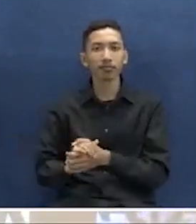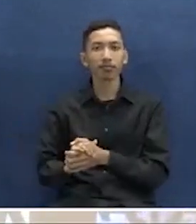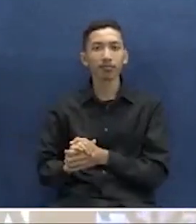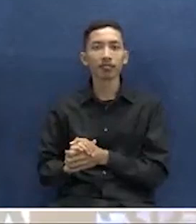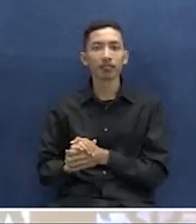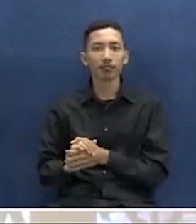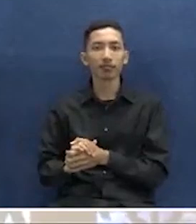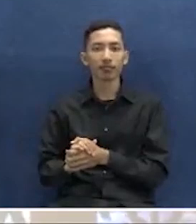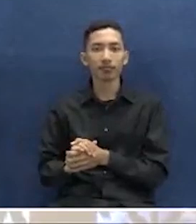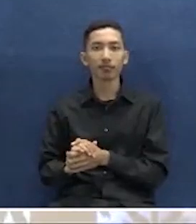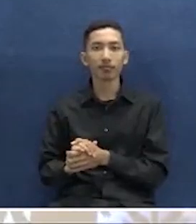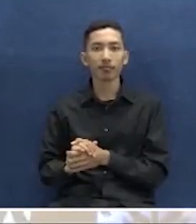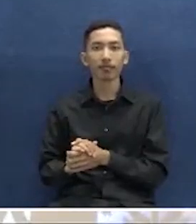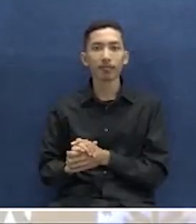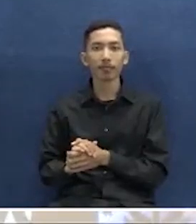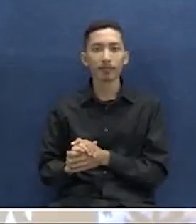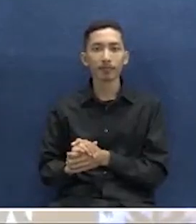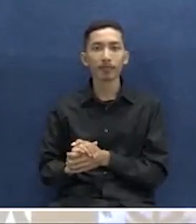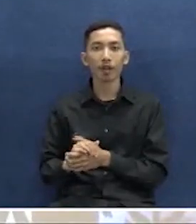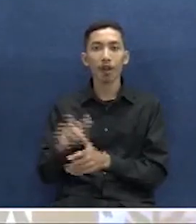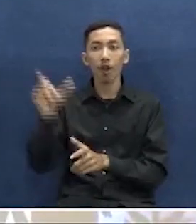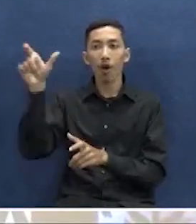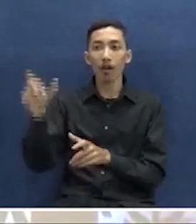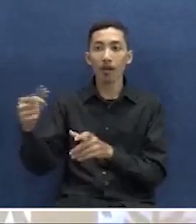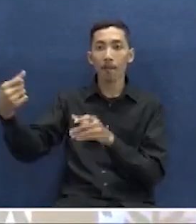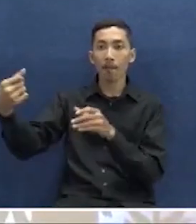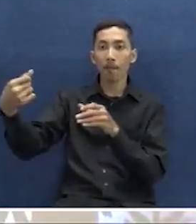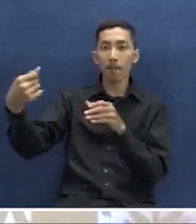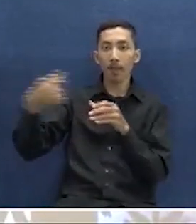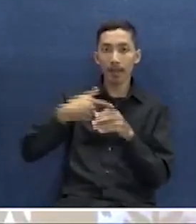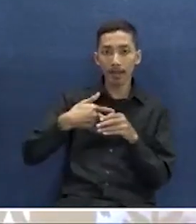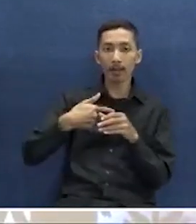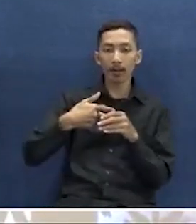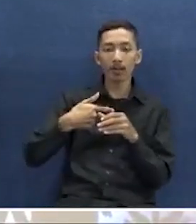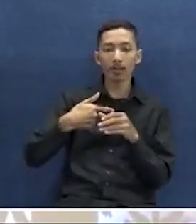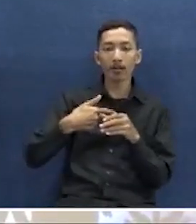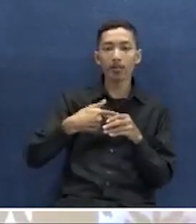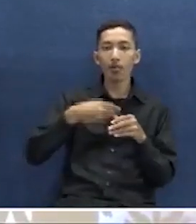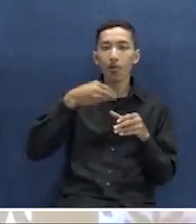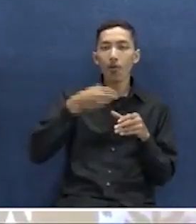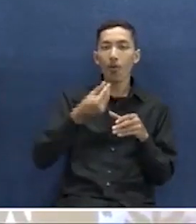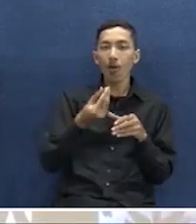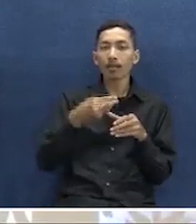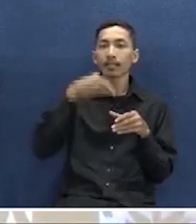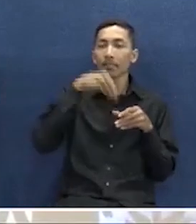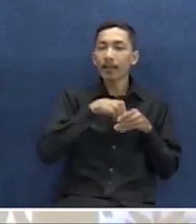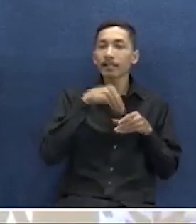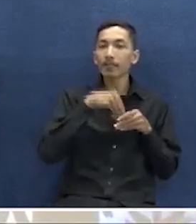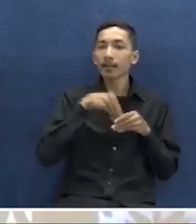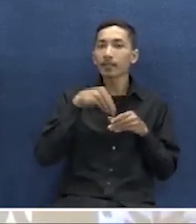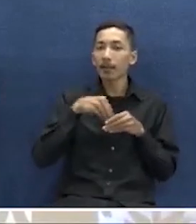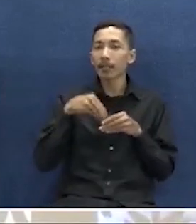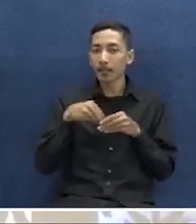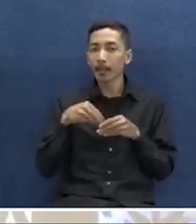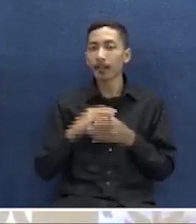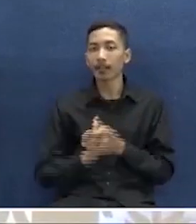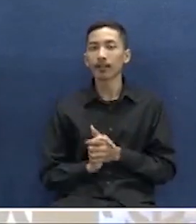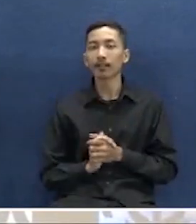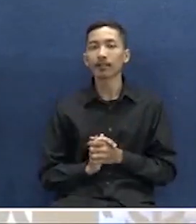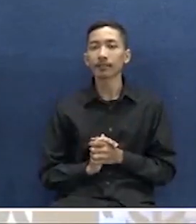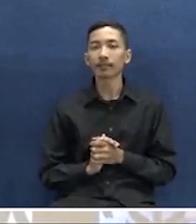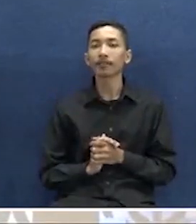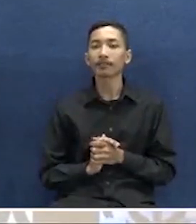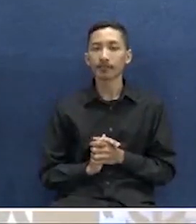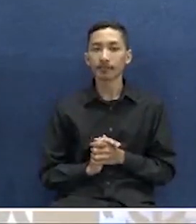sudah langsung ke bagi beberapa orang dibelakang sana dan mereka banyak sana yang nanti bersyukur Alhamdulillah lakunya berapa kau